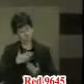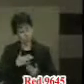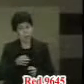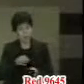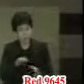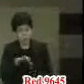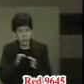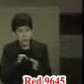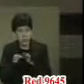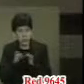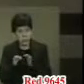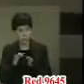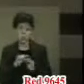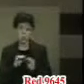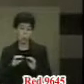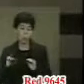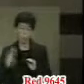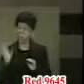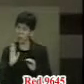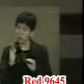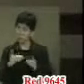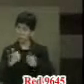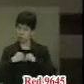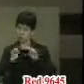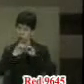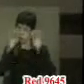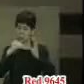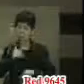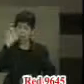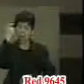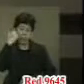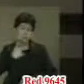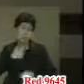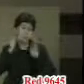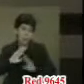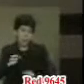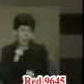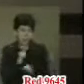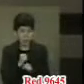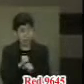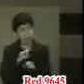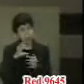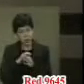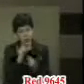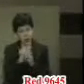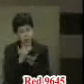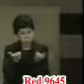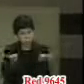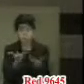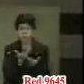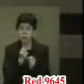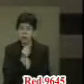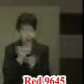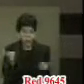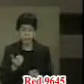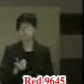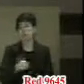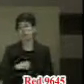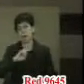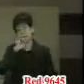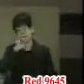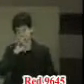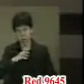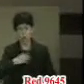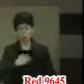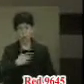งทันทีผมไม่อยากทิ้งไว้ครับกล่าวหาผมชัดเจนเลยให้ผมพิจารณาตัวเองพฤติการที่ทำความเสียหายให้บ้านเมืองผมขอตอบซะต